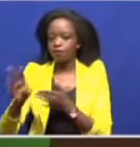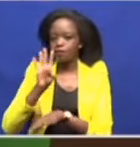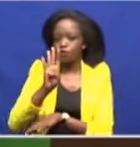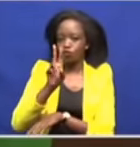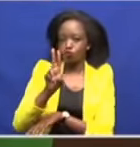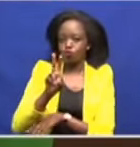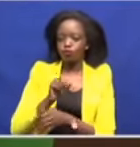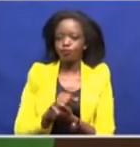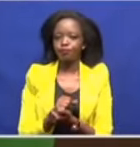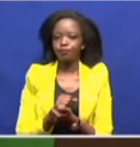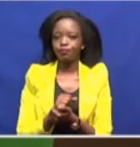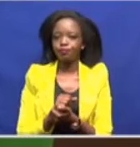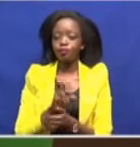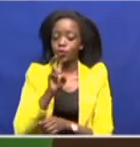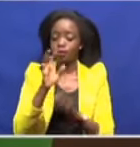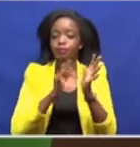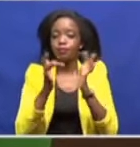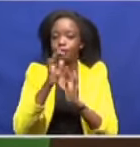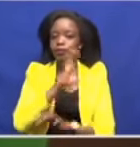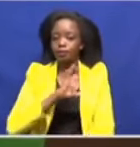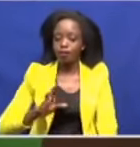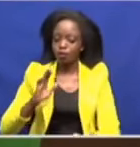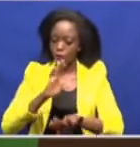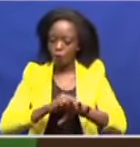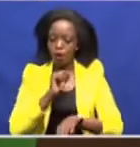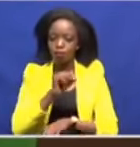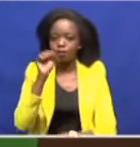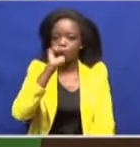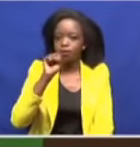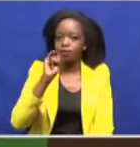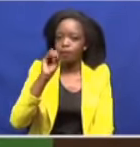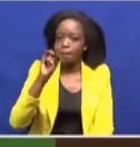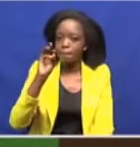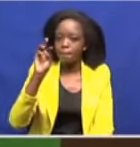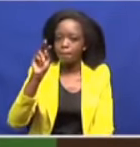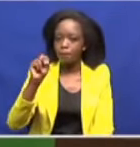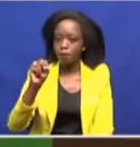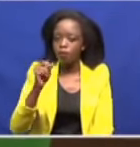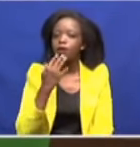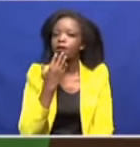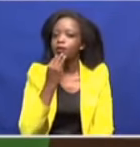42, tunaona Yesu akimwita Simon the son of John.